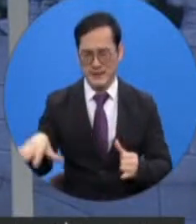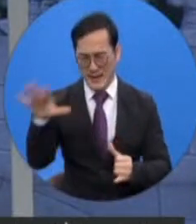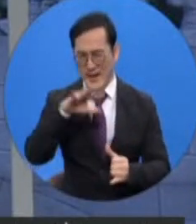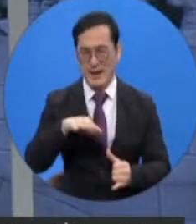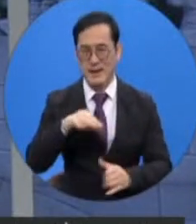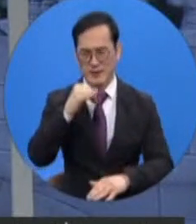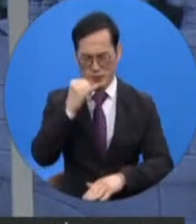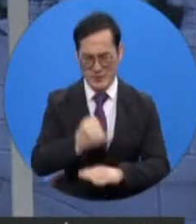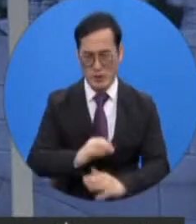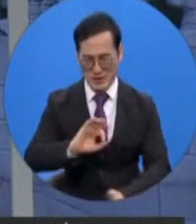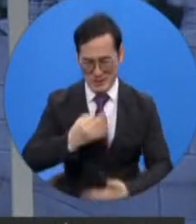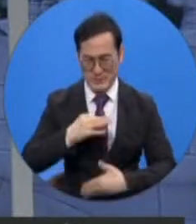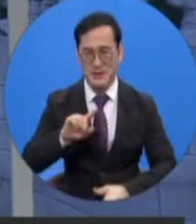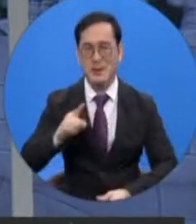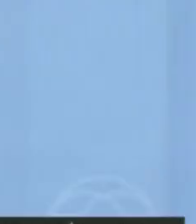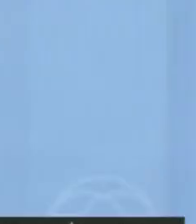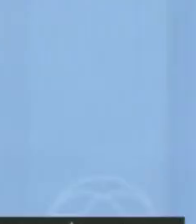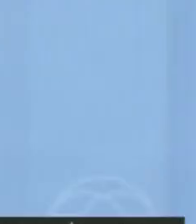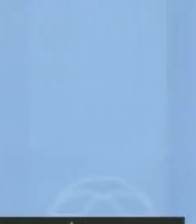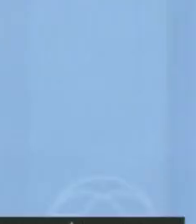한다라고 밝혔습니다. 들어보시죠.